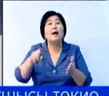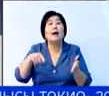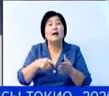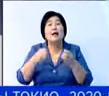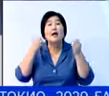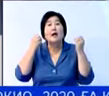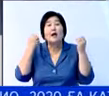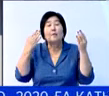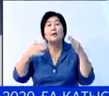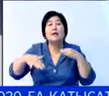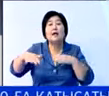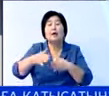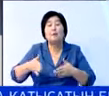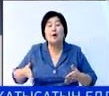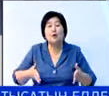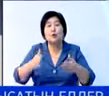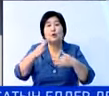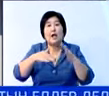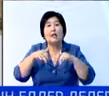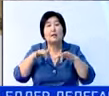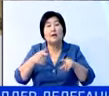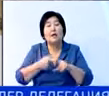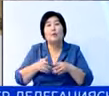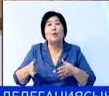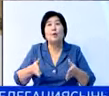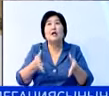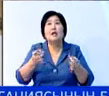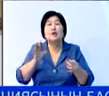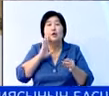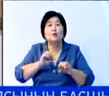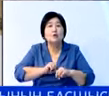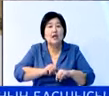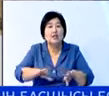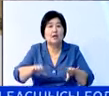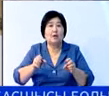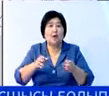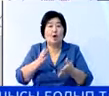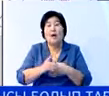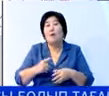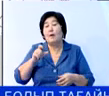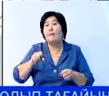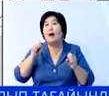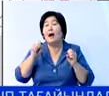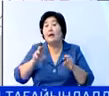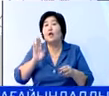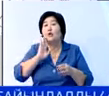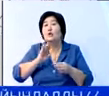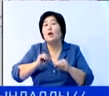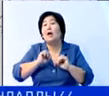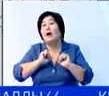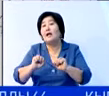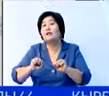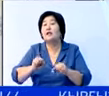мәдени қабатының үстіне жол салынып кеткен. Сондай-ақ нысанды ызасу шайып кету қаупі бар. Мамандар арнайы су қашырғыларын салуды